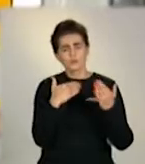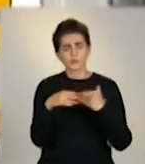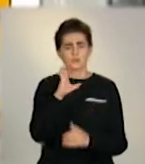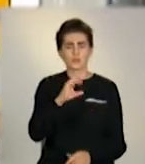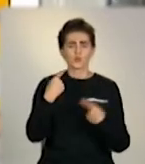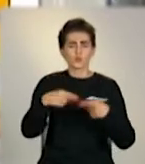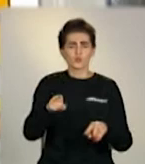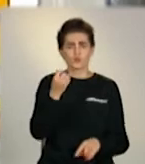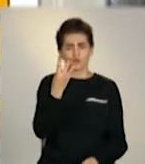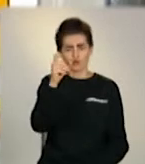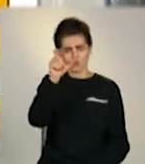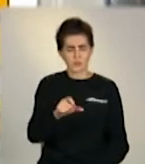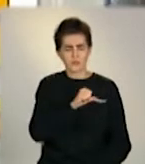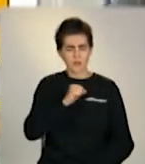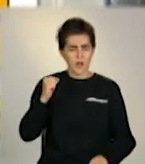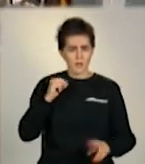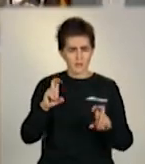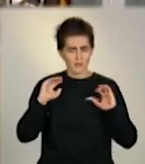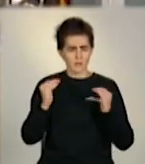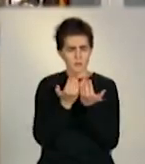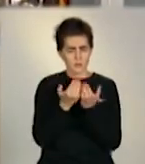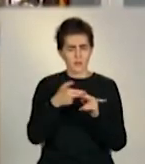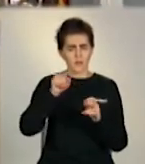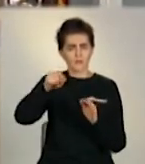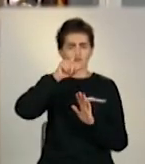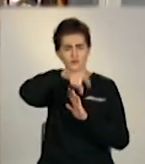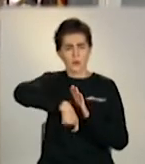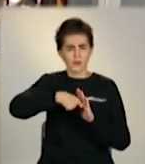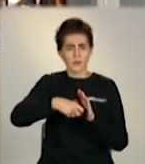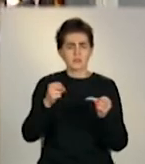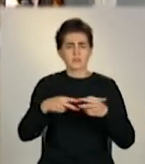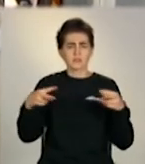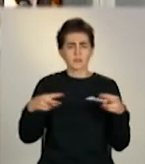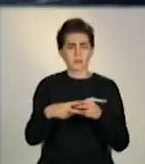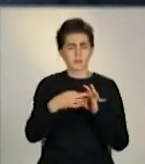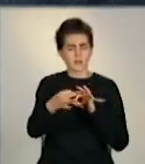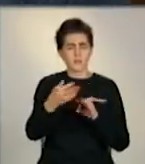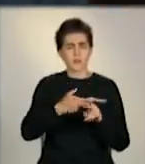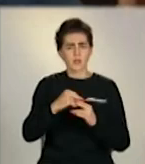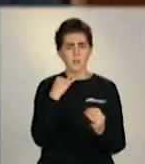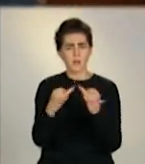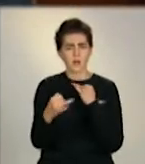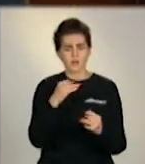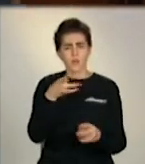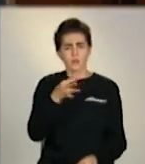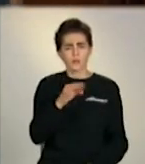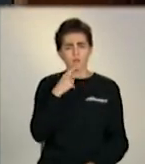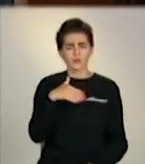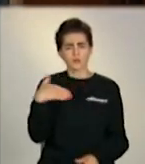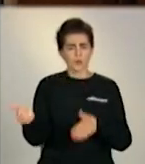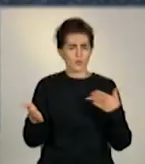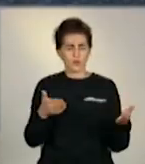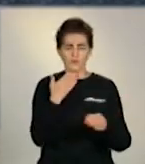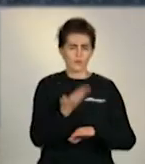інших 14 самоізольованих на виробітці є тільки через шахтну спецлінію. Перемовини йдуть та атмосфера з обох сторін